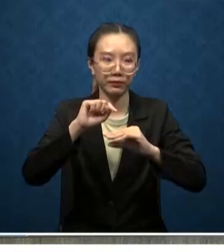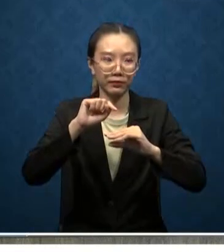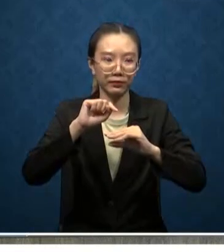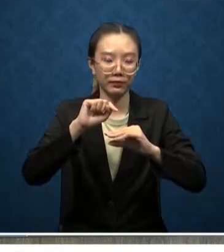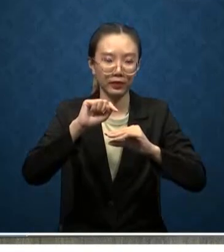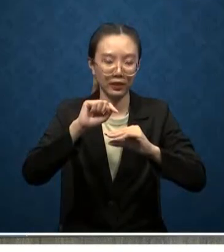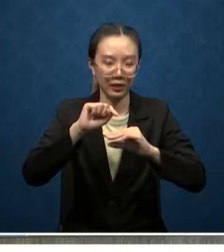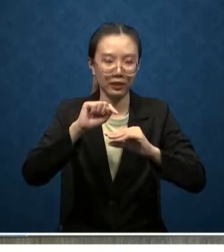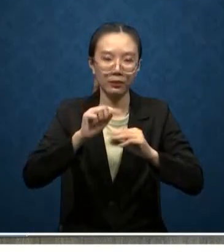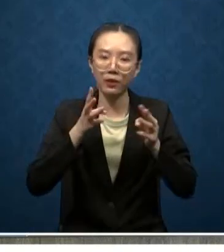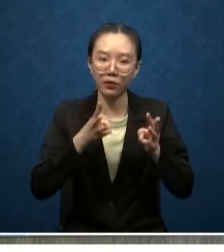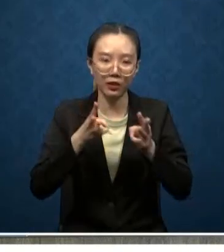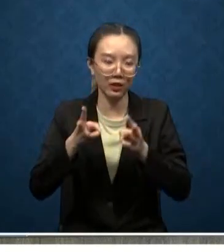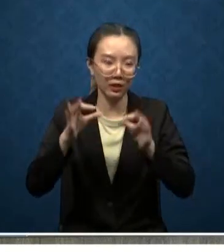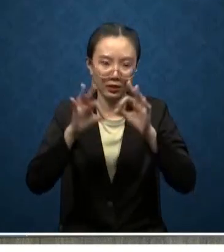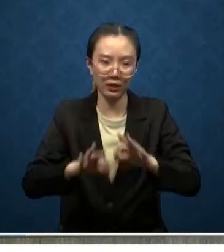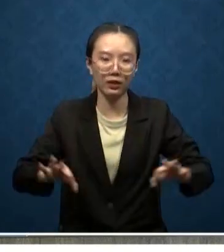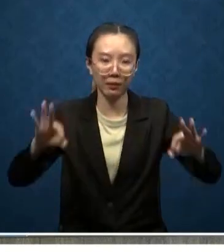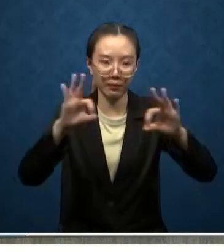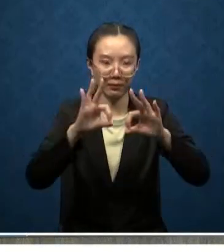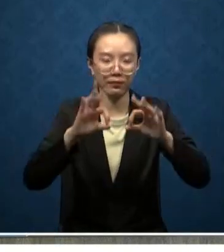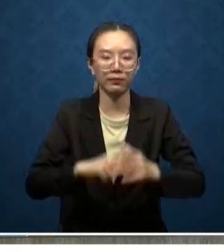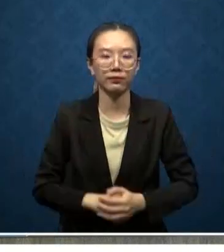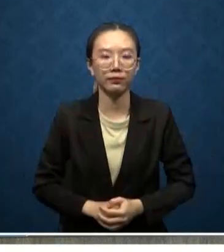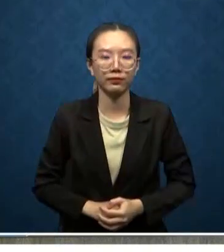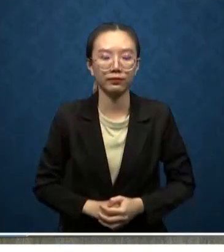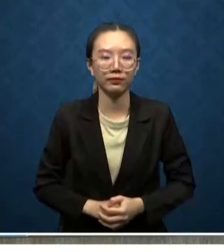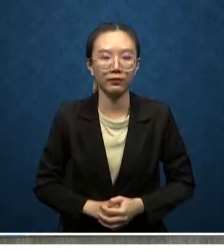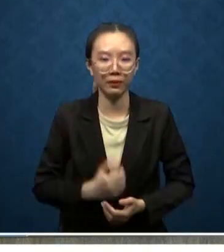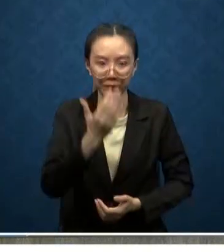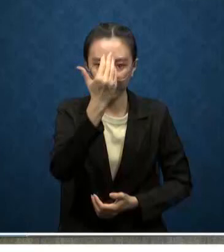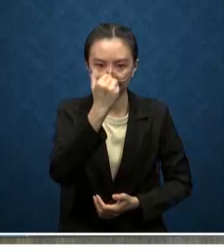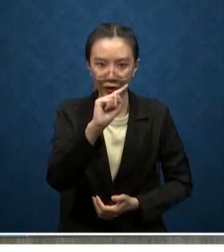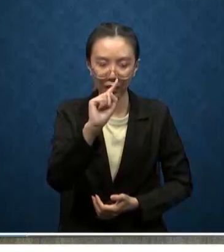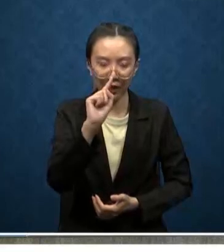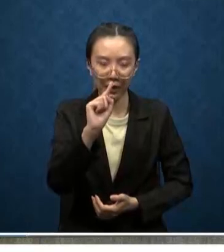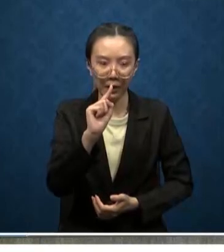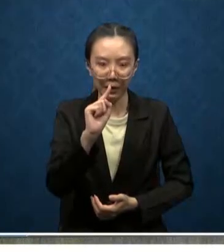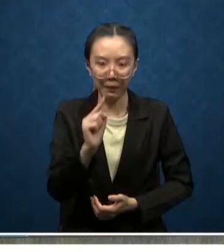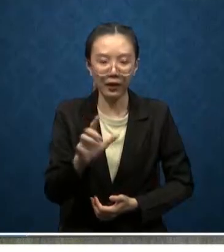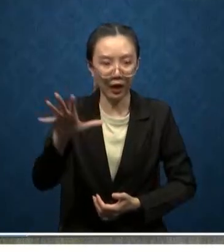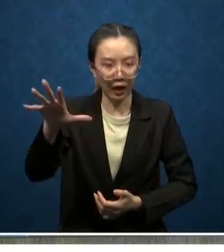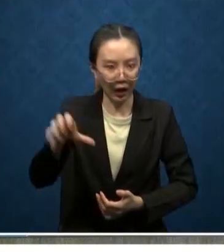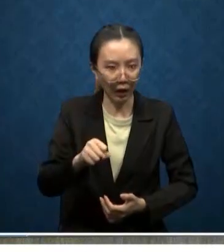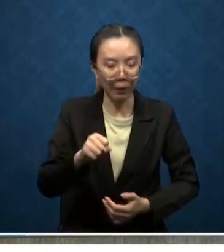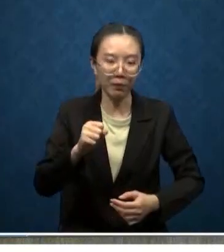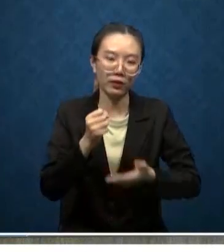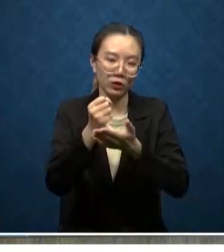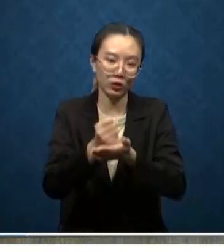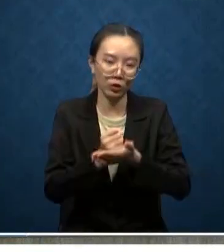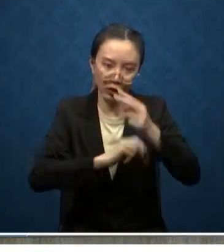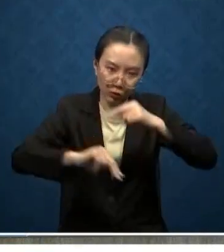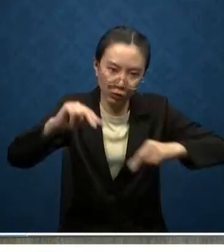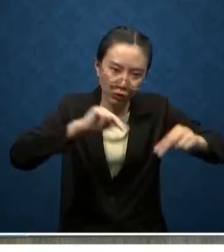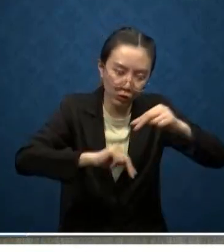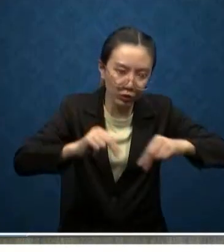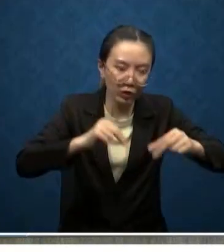ที่สำคัญยิ่งสำหรับใช้เป็นเครื่องมือติดตามตรวจสอบและ